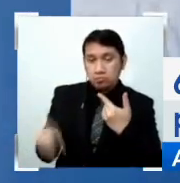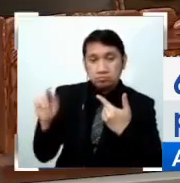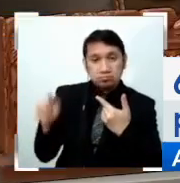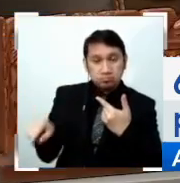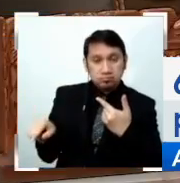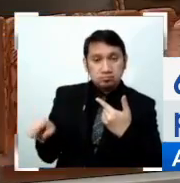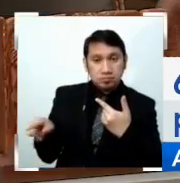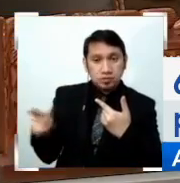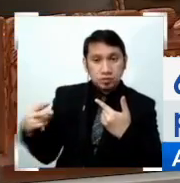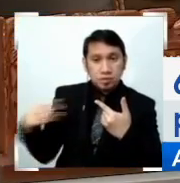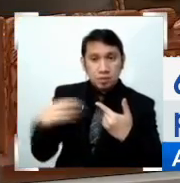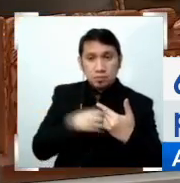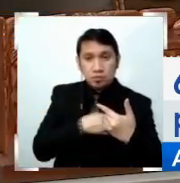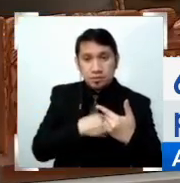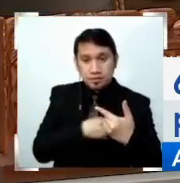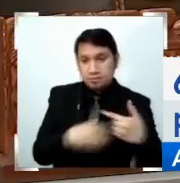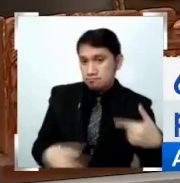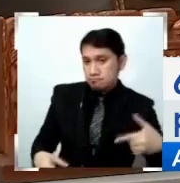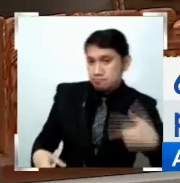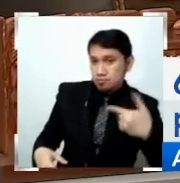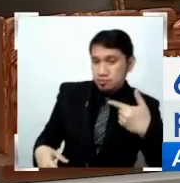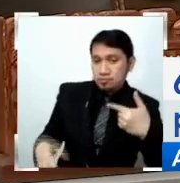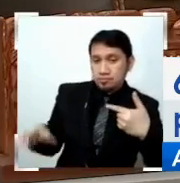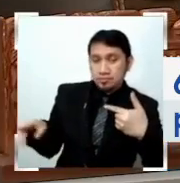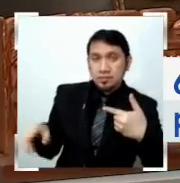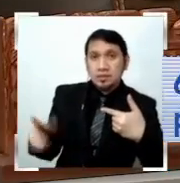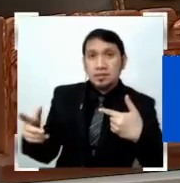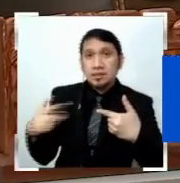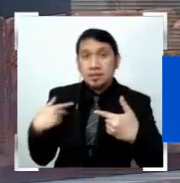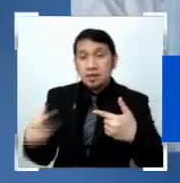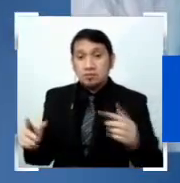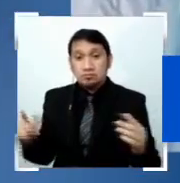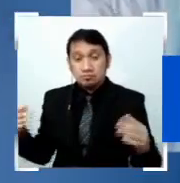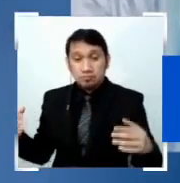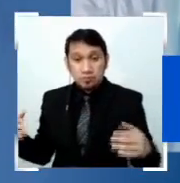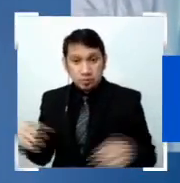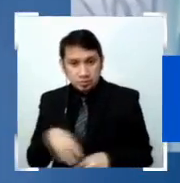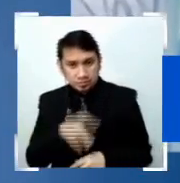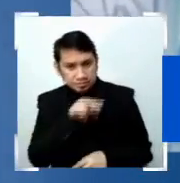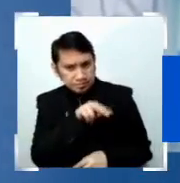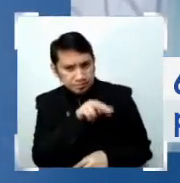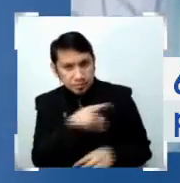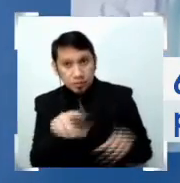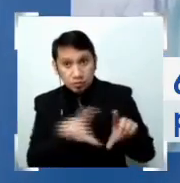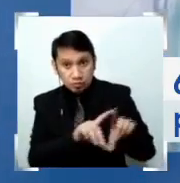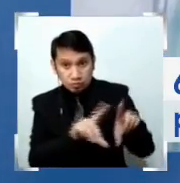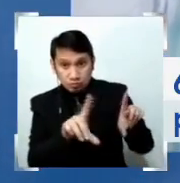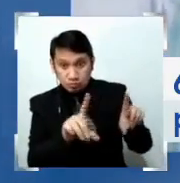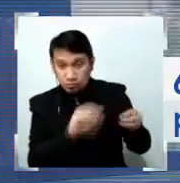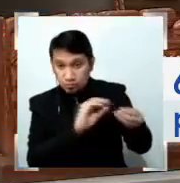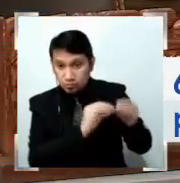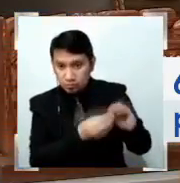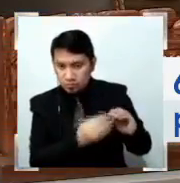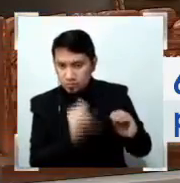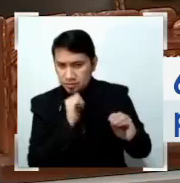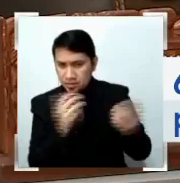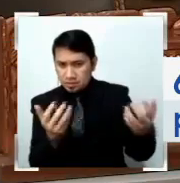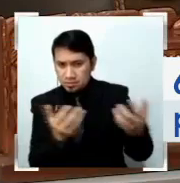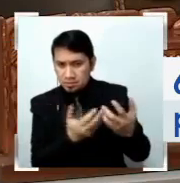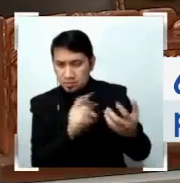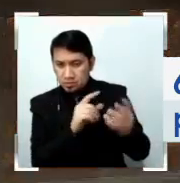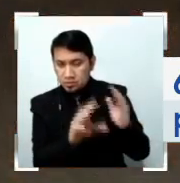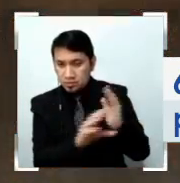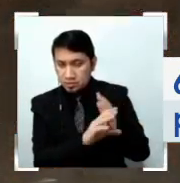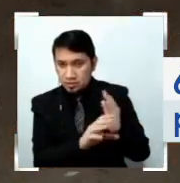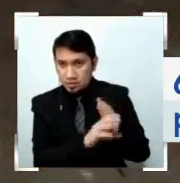Patrol Group. Nung lalapitan ng operatiba natin, kasi nga yung plate number nga nila is hindi tugma dun sa sasakyan, tinutukan yung mga